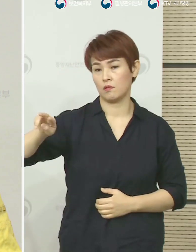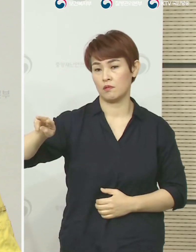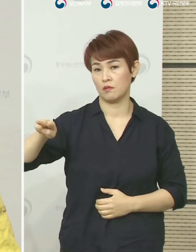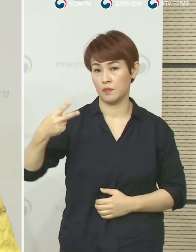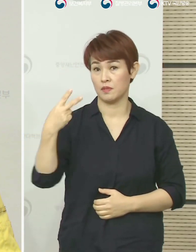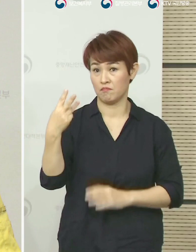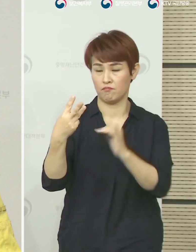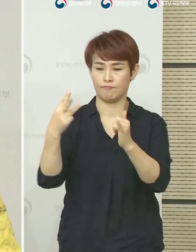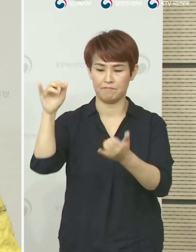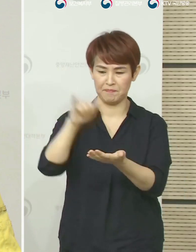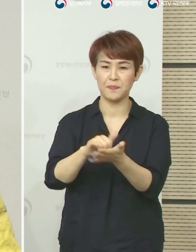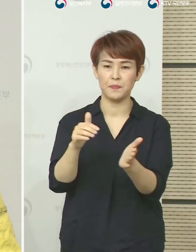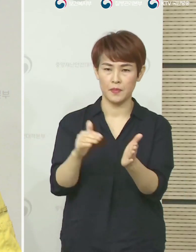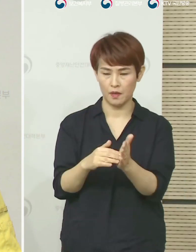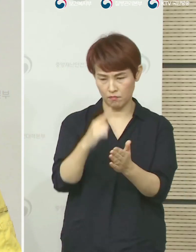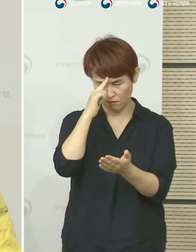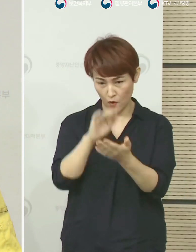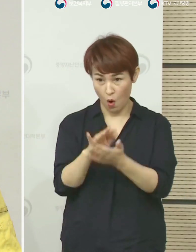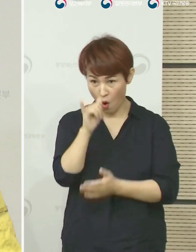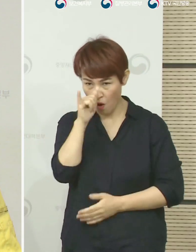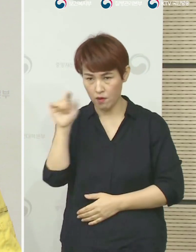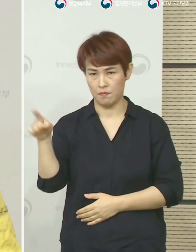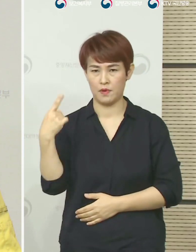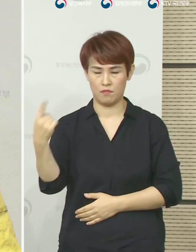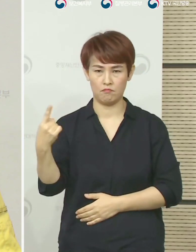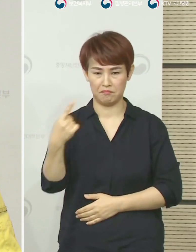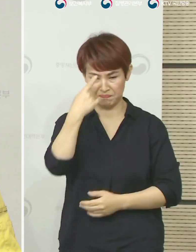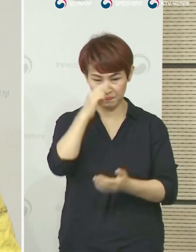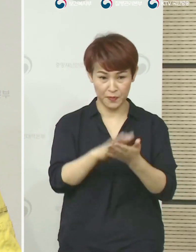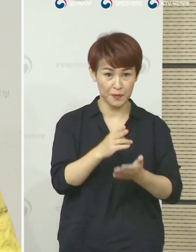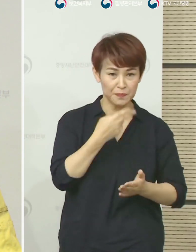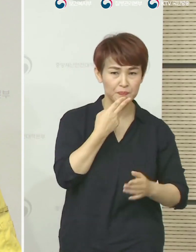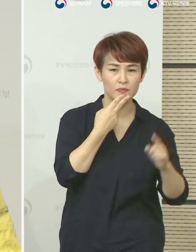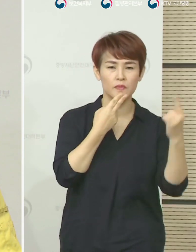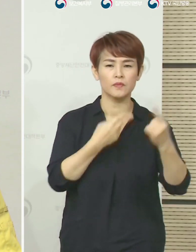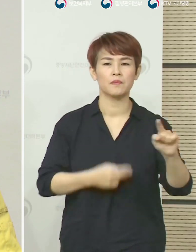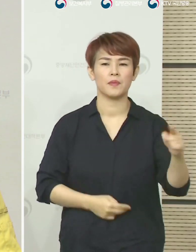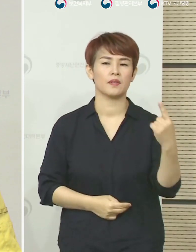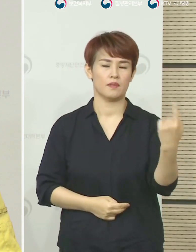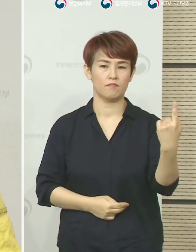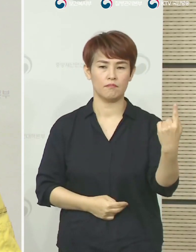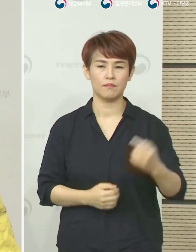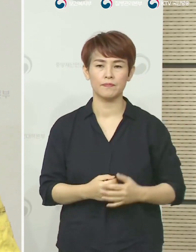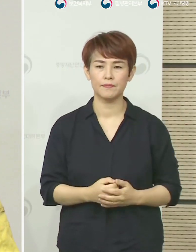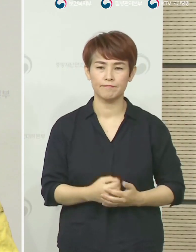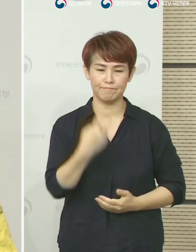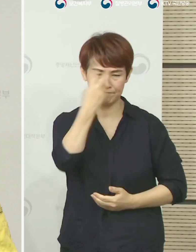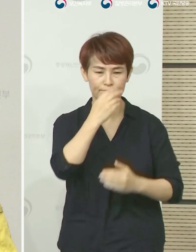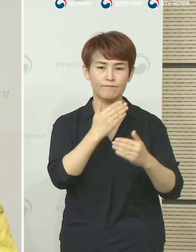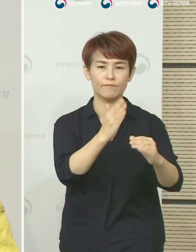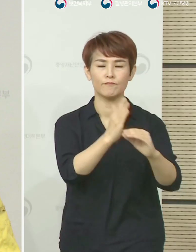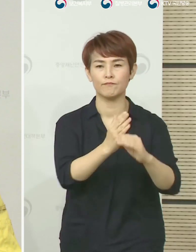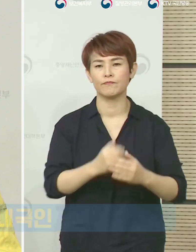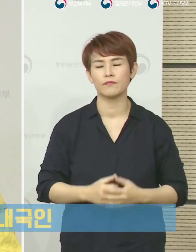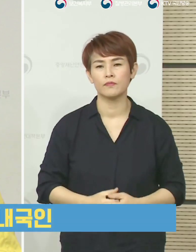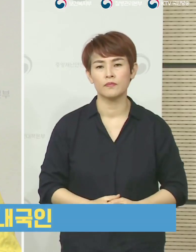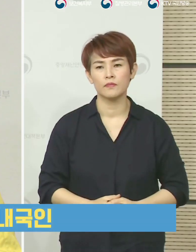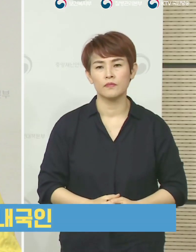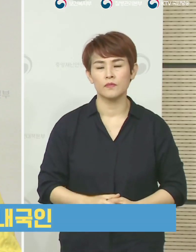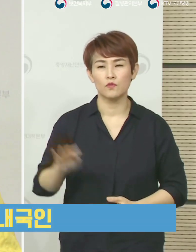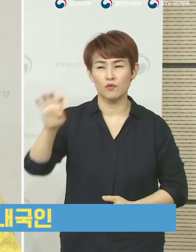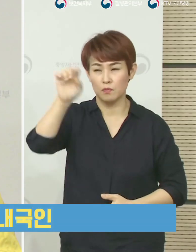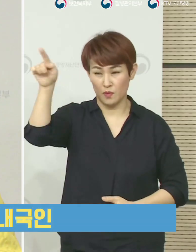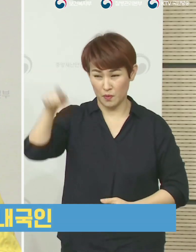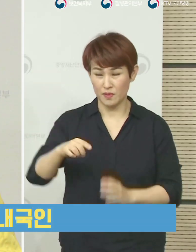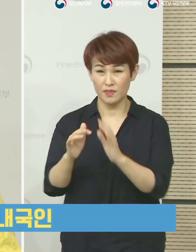입국하였으며 유증상자는 101명, 무증상자는 1,102명으로 분류되어 진단검사를 실시하고 있습니다.